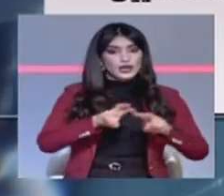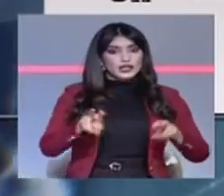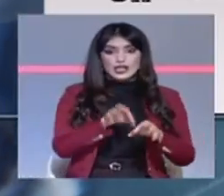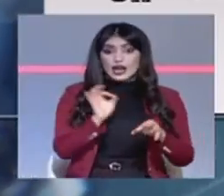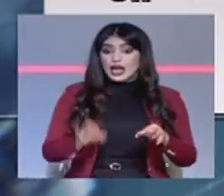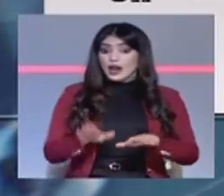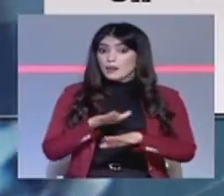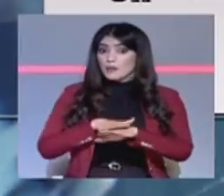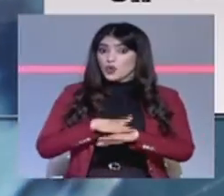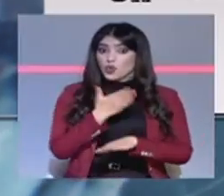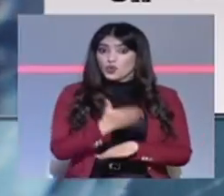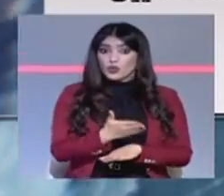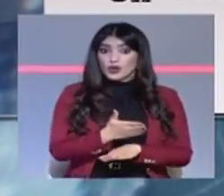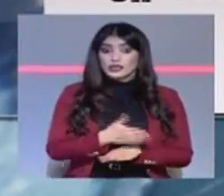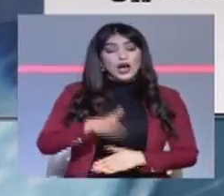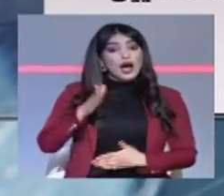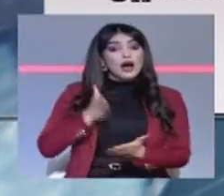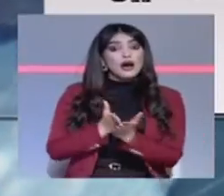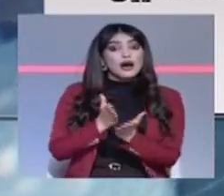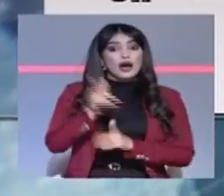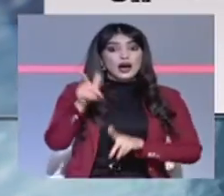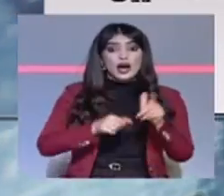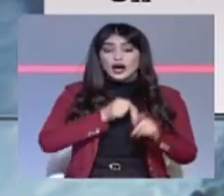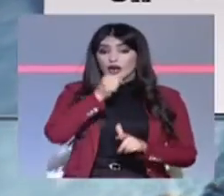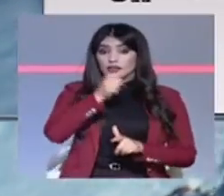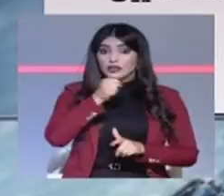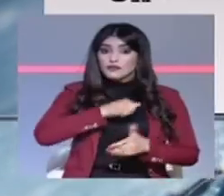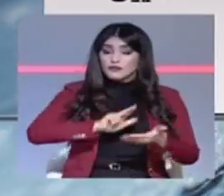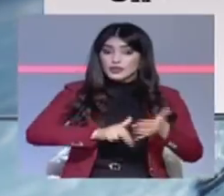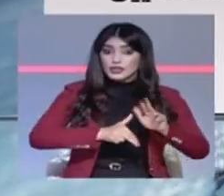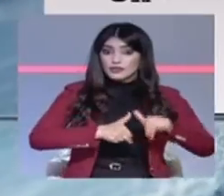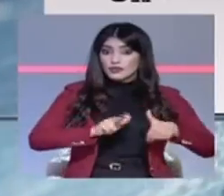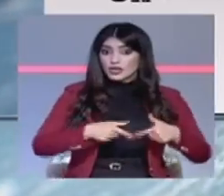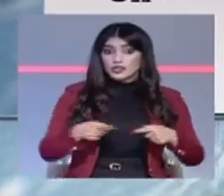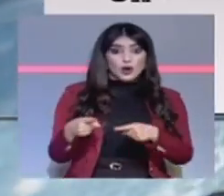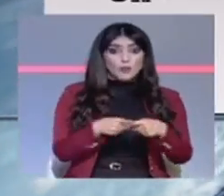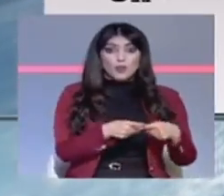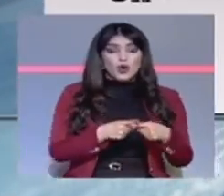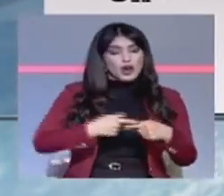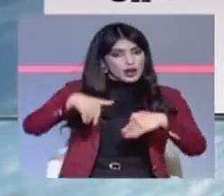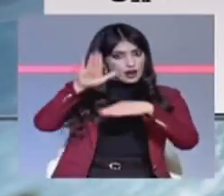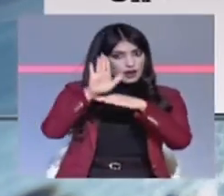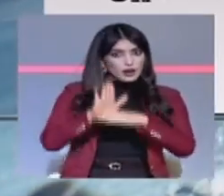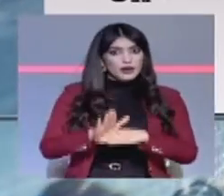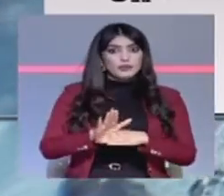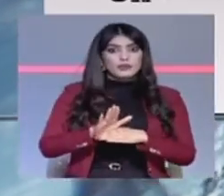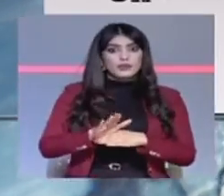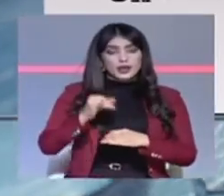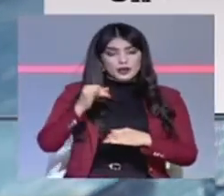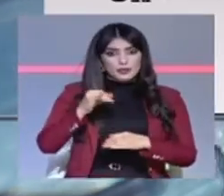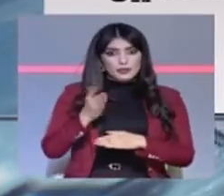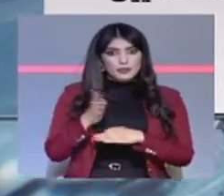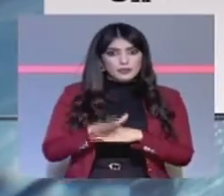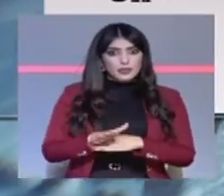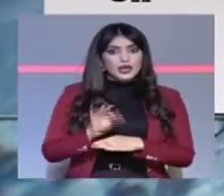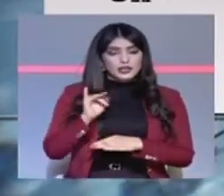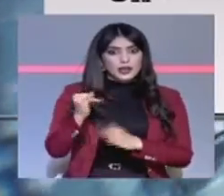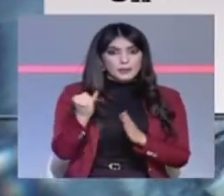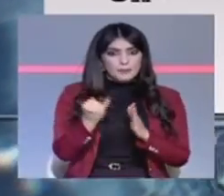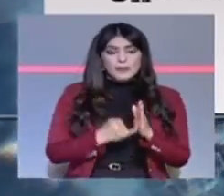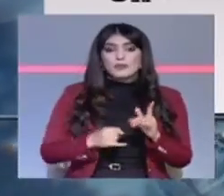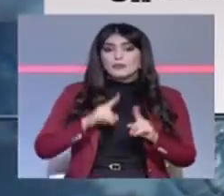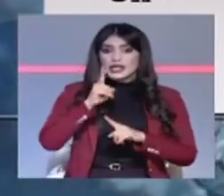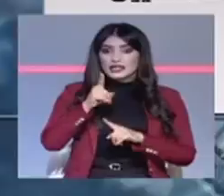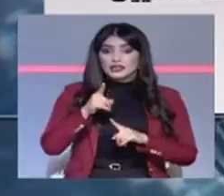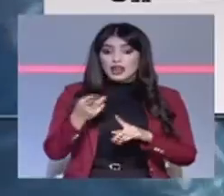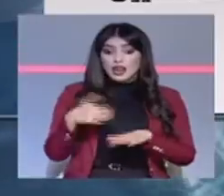لان نصف حق الصحفيين التونسيين في اتفاقيه مشاركه تضمن الاعتراف بمبادئ بمبادئ اساسيه في